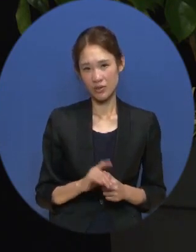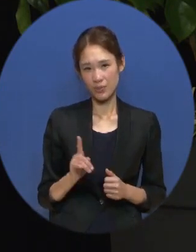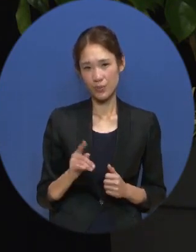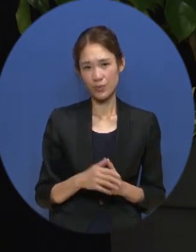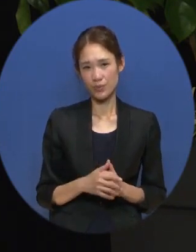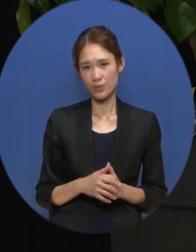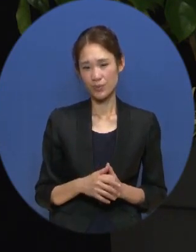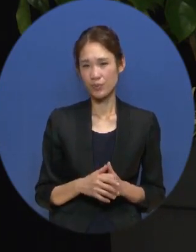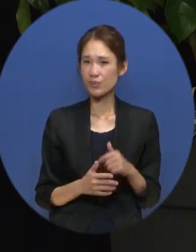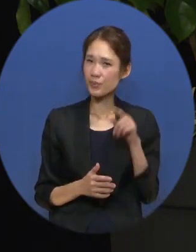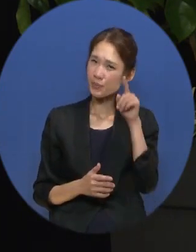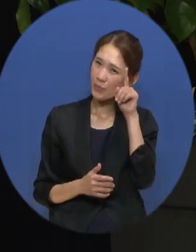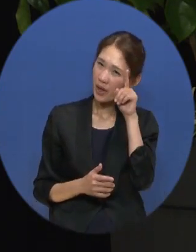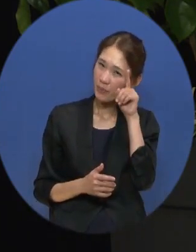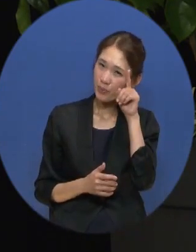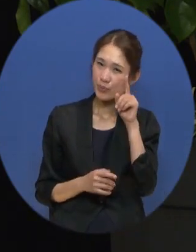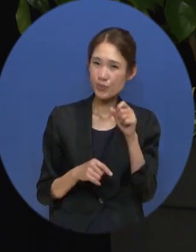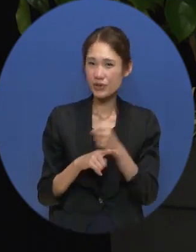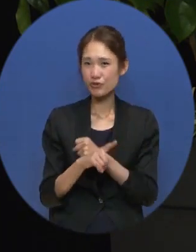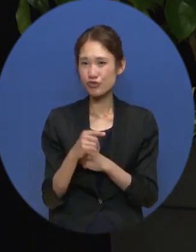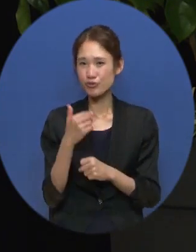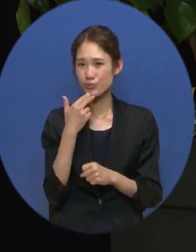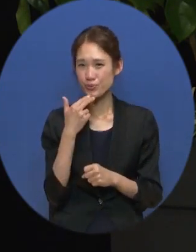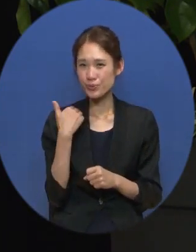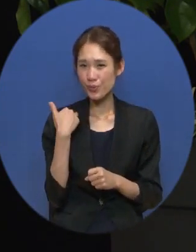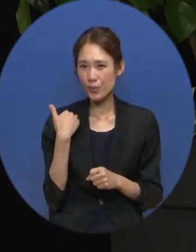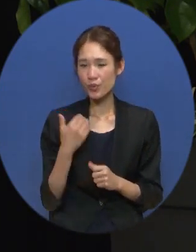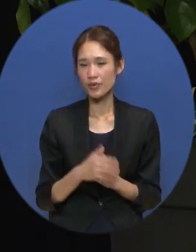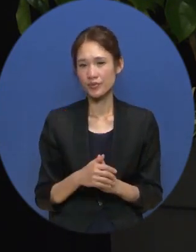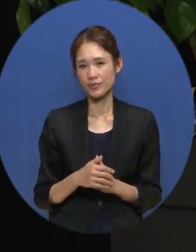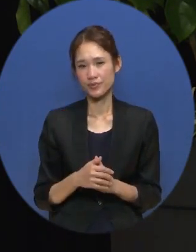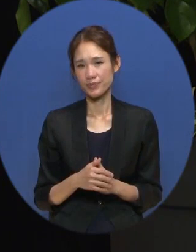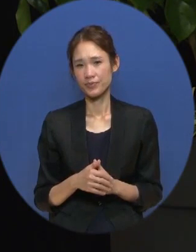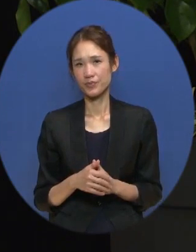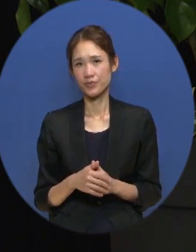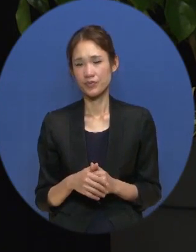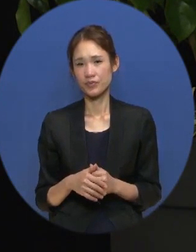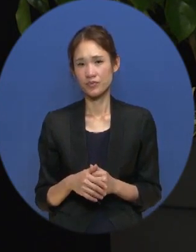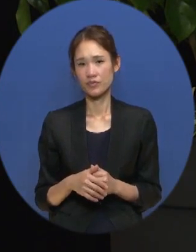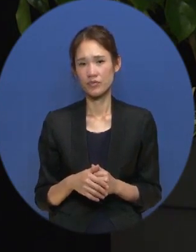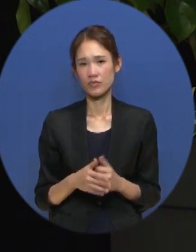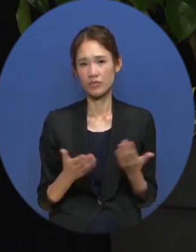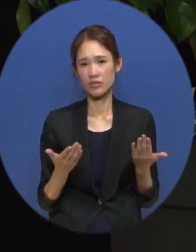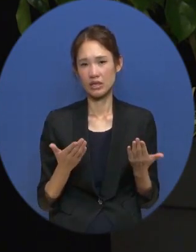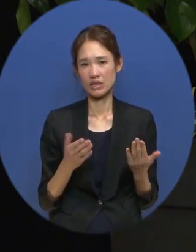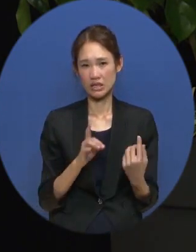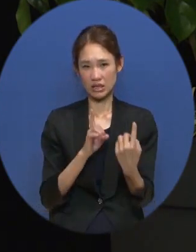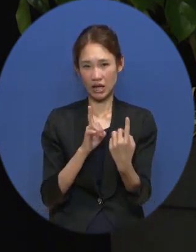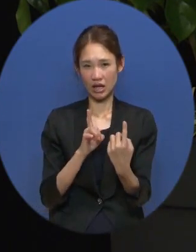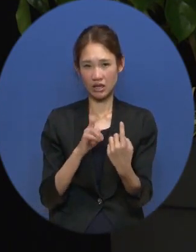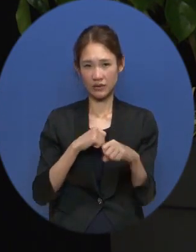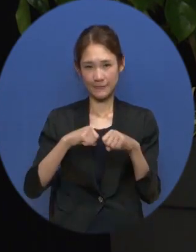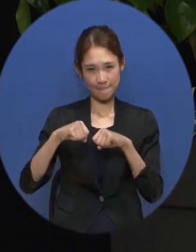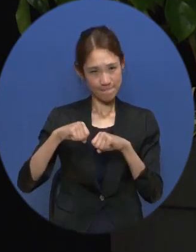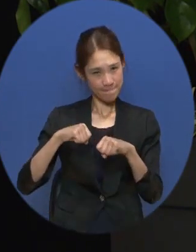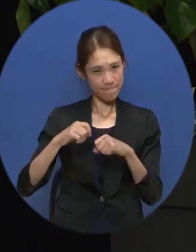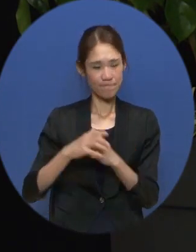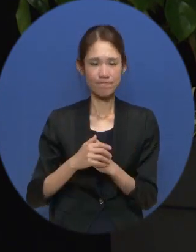아무래도 뭐 100% 그게 이유가 될 수는 없겠지만 일을 대하는 그